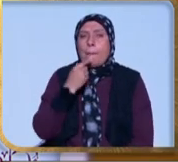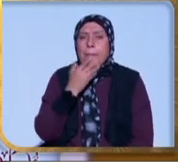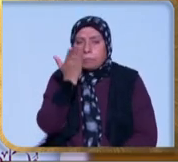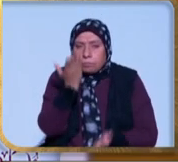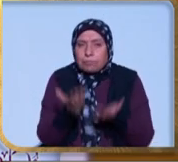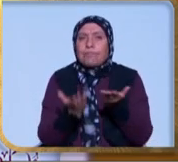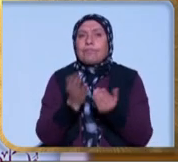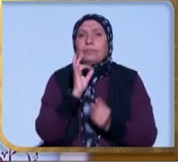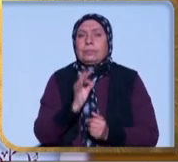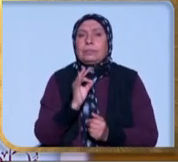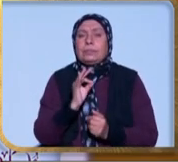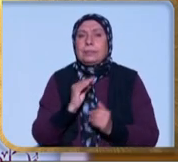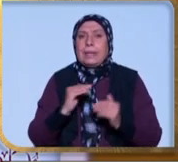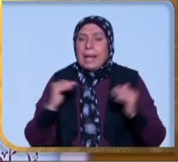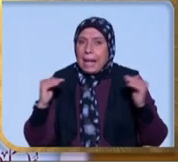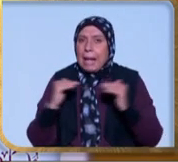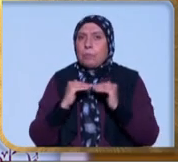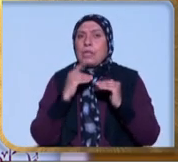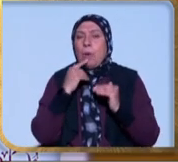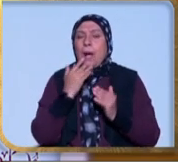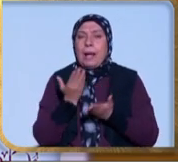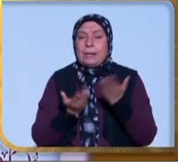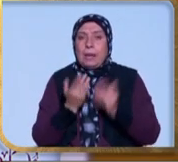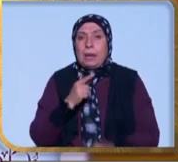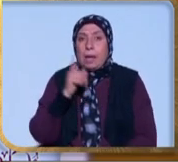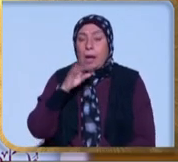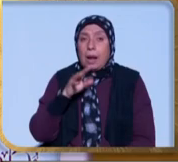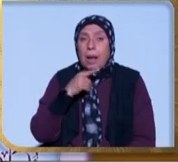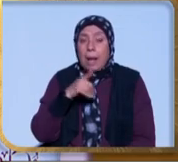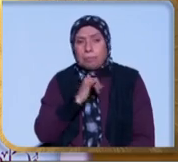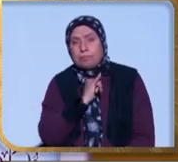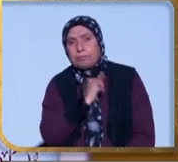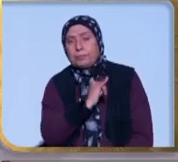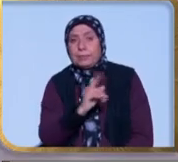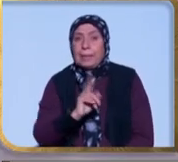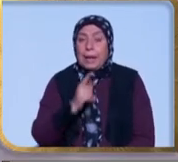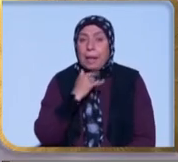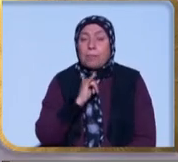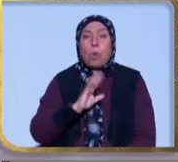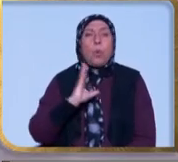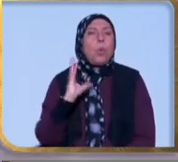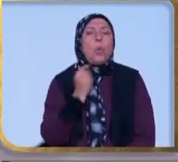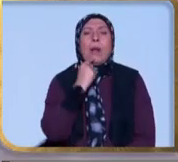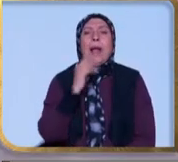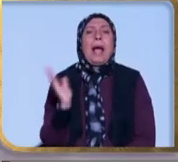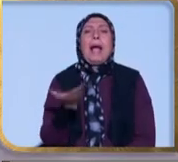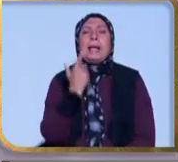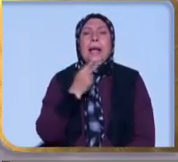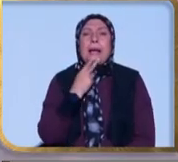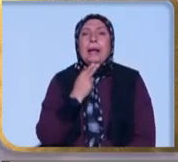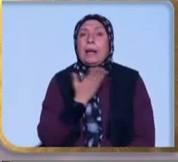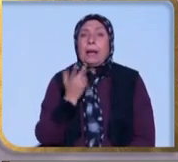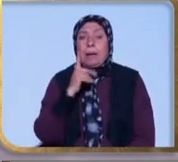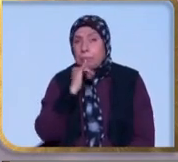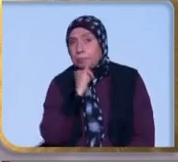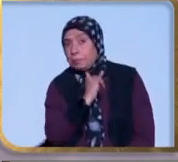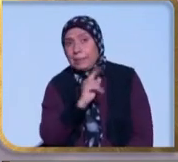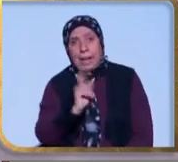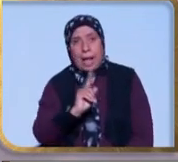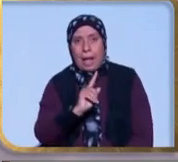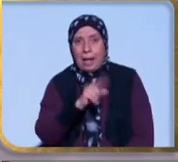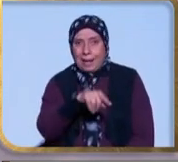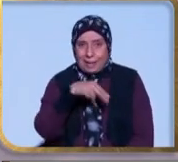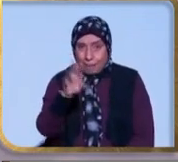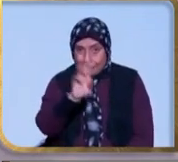تبرهم البر ده اسم جمع لكل أنواع الخيرات. فربنا أمرنا بالبر، صنيع